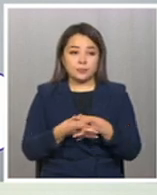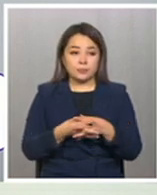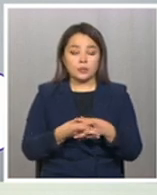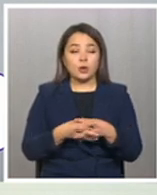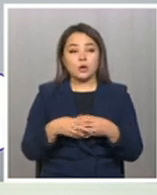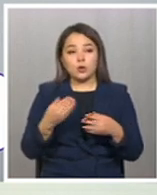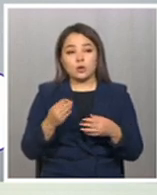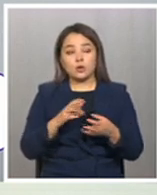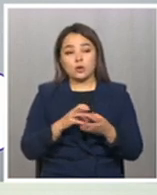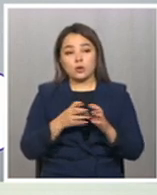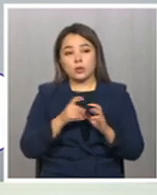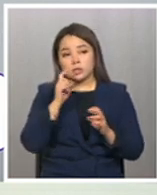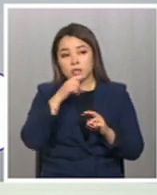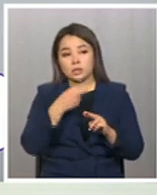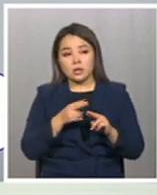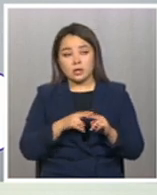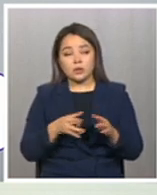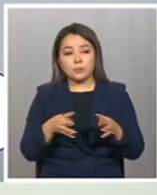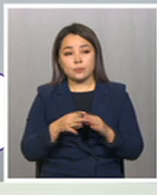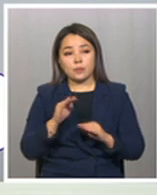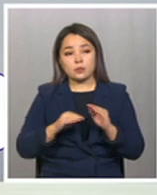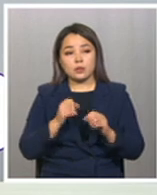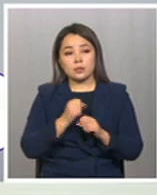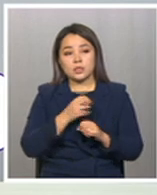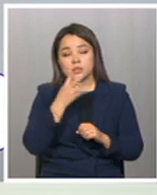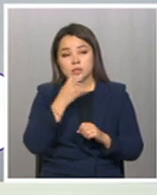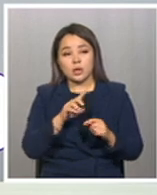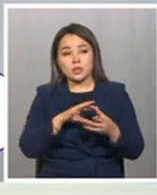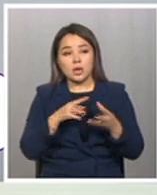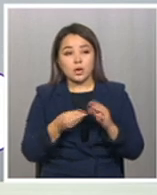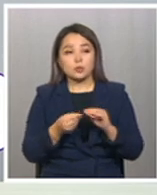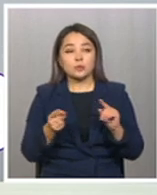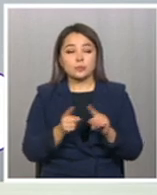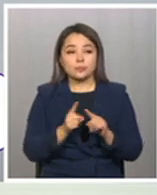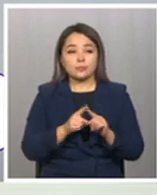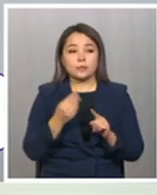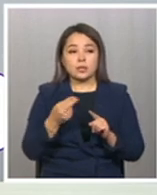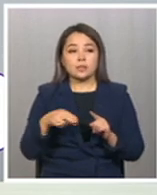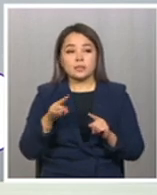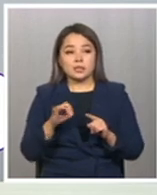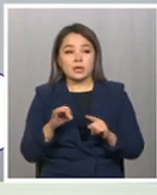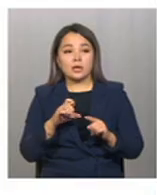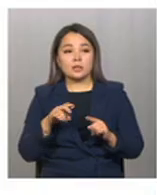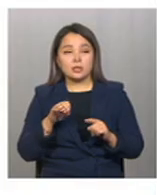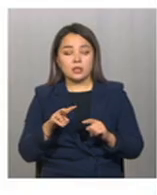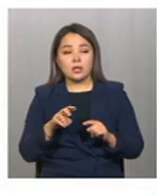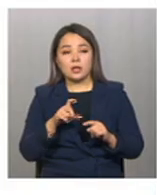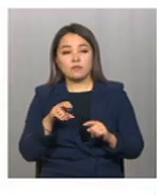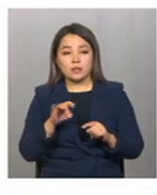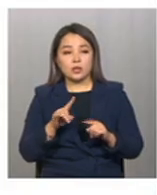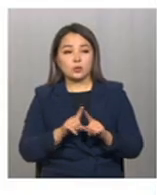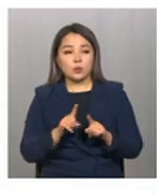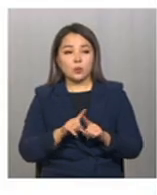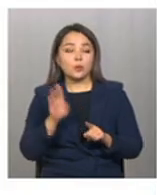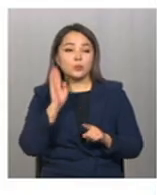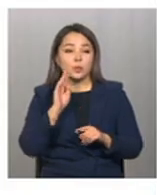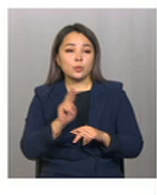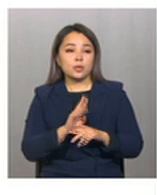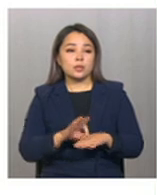күкірт қышқылы катализатор қатысында қыздыру нәтижесінде диэтил эфирі және су